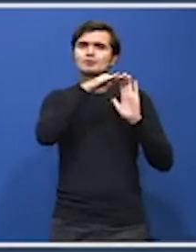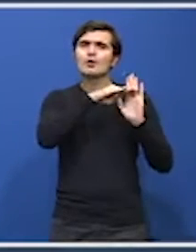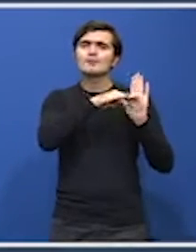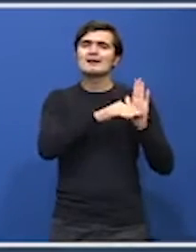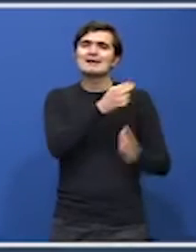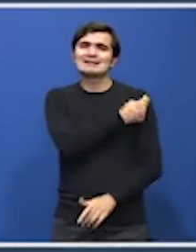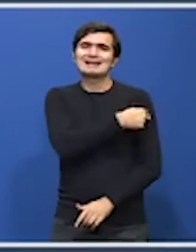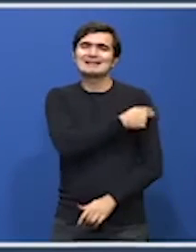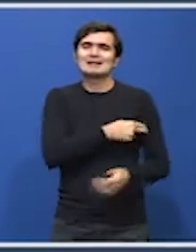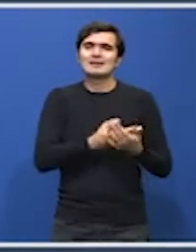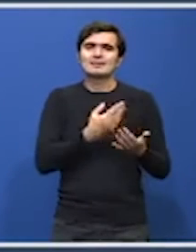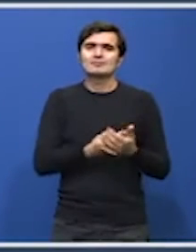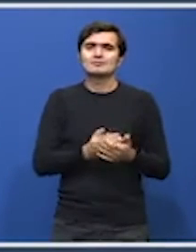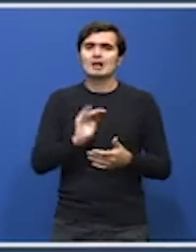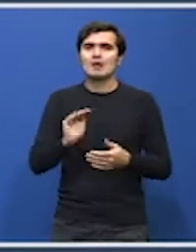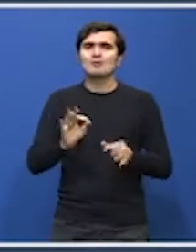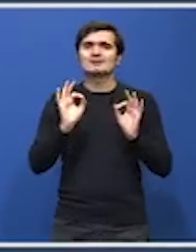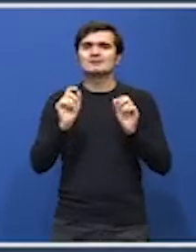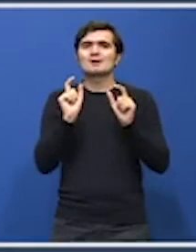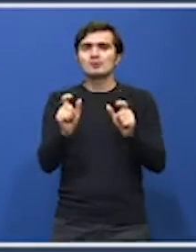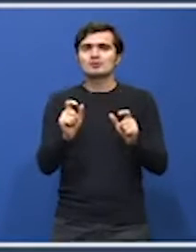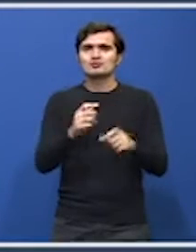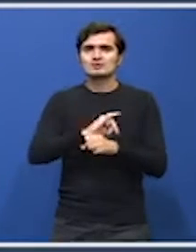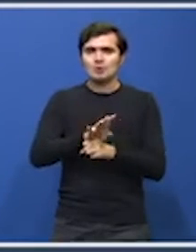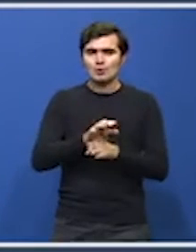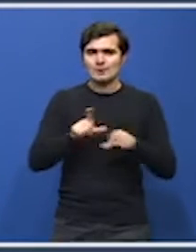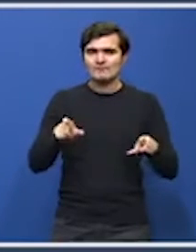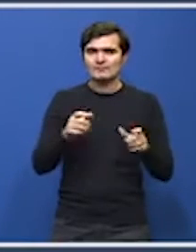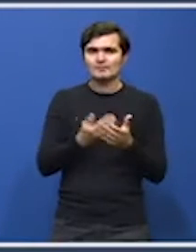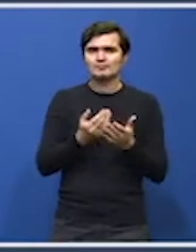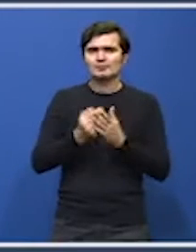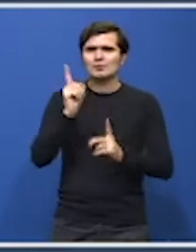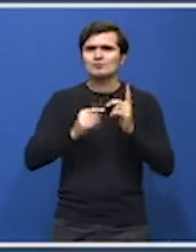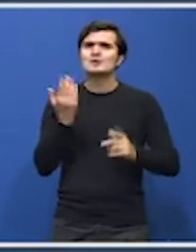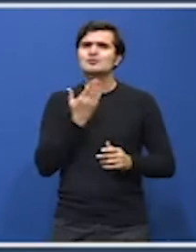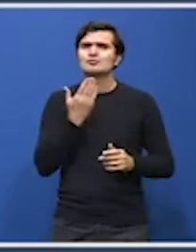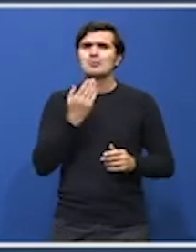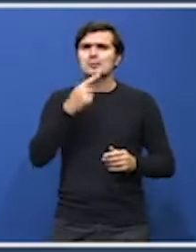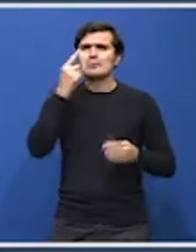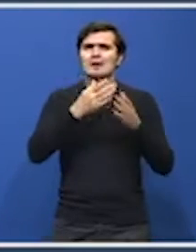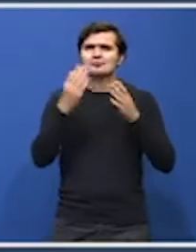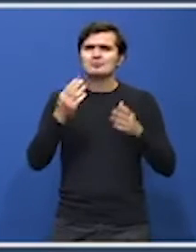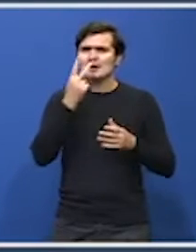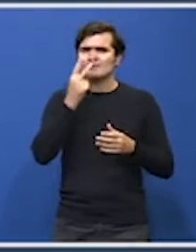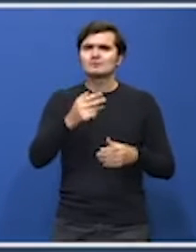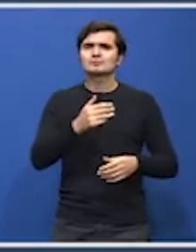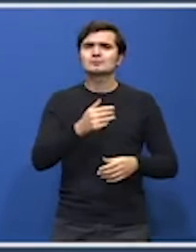copiilor împotriva noului coronavirus, ținând cont că sunt școli în marile orașe care învață în 3-2